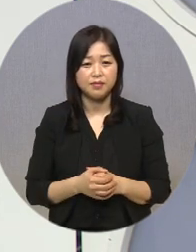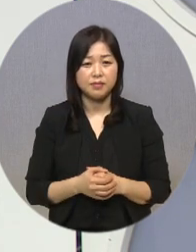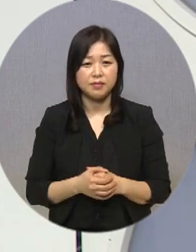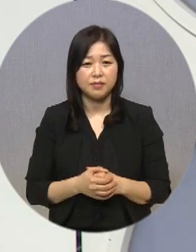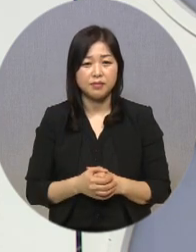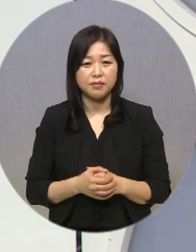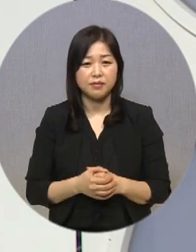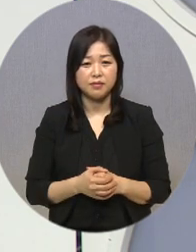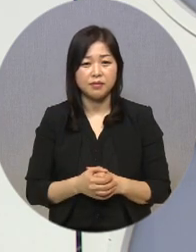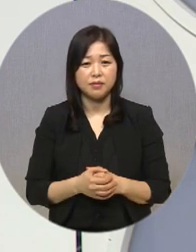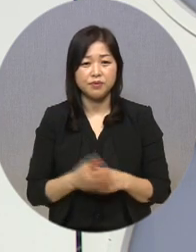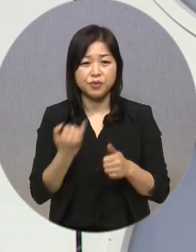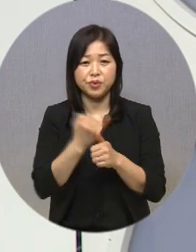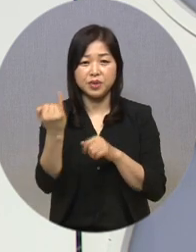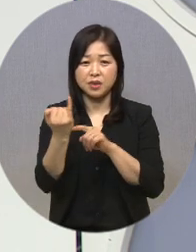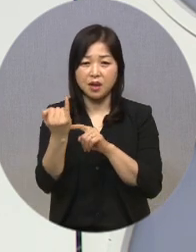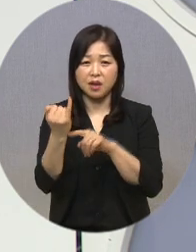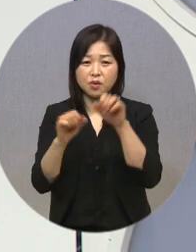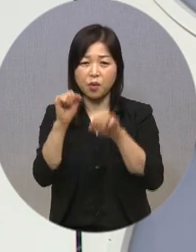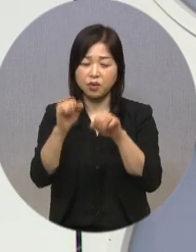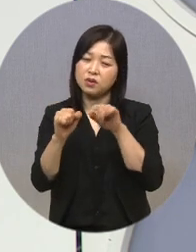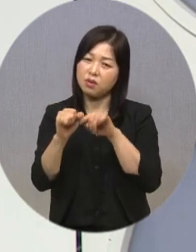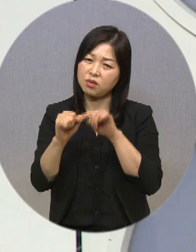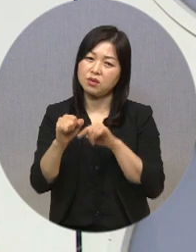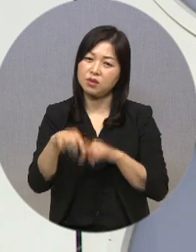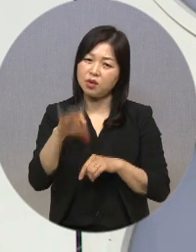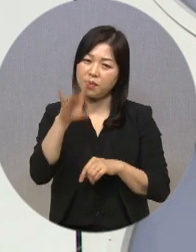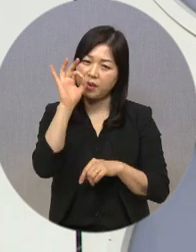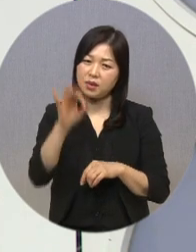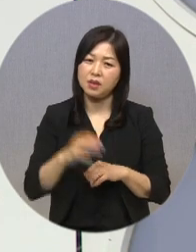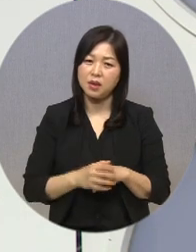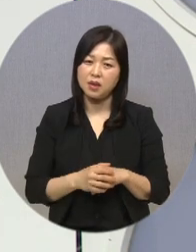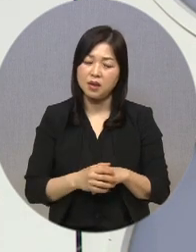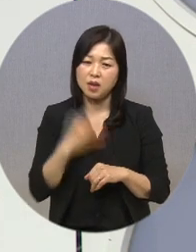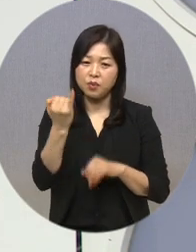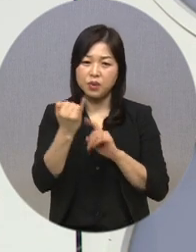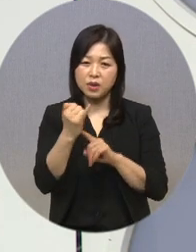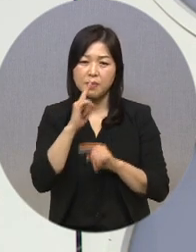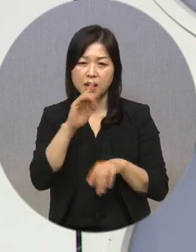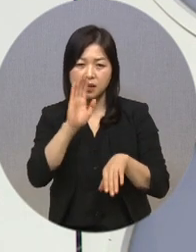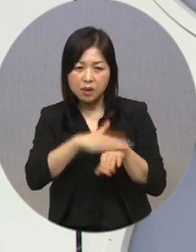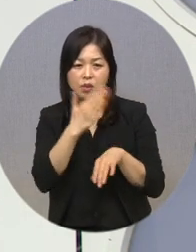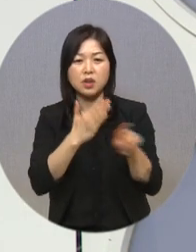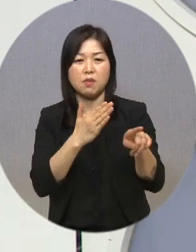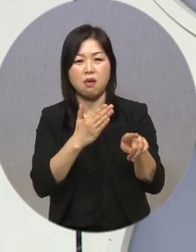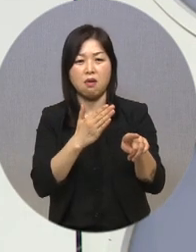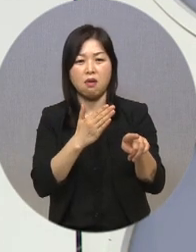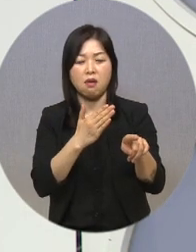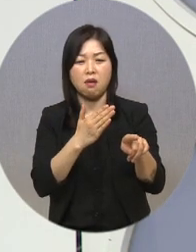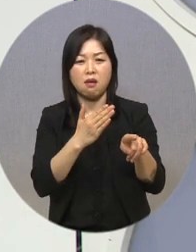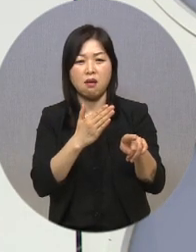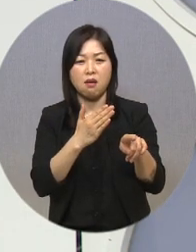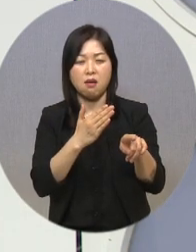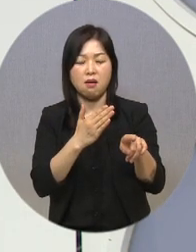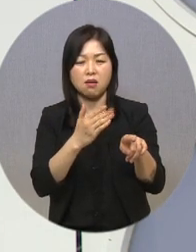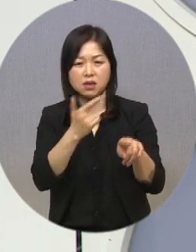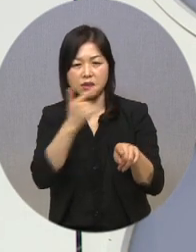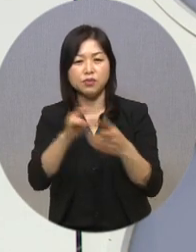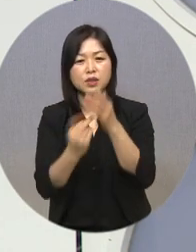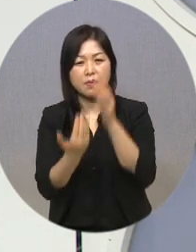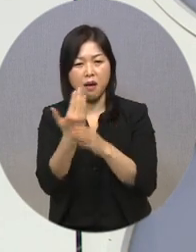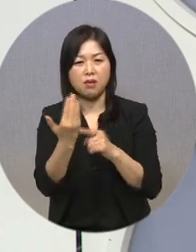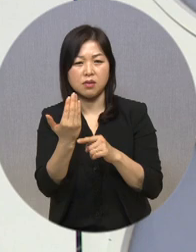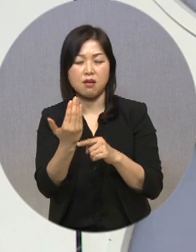처음 봤는데 미국에는 뭐 부인은 말 잘못하면 큰일 난 남편한테 두들겨 맞을까 봐 그런지 나오진